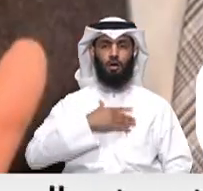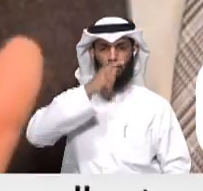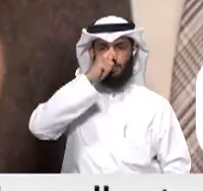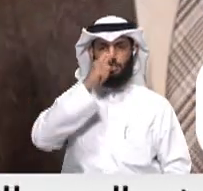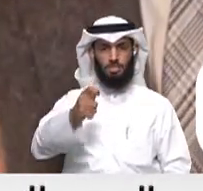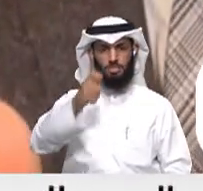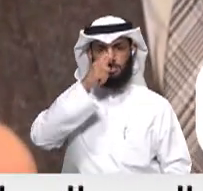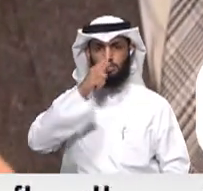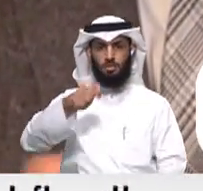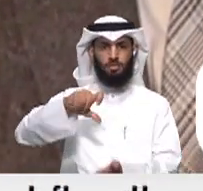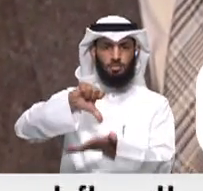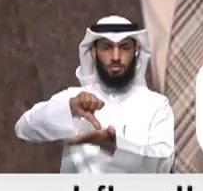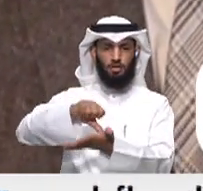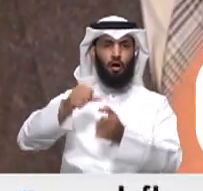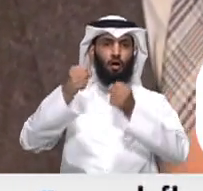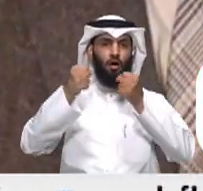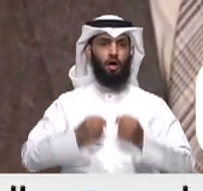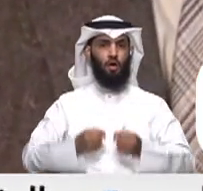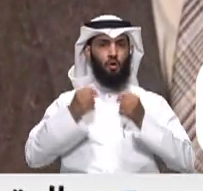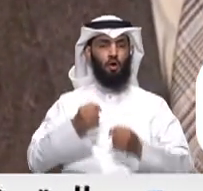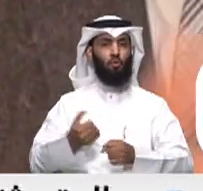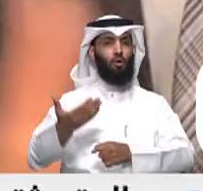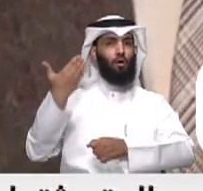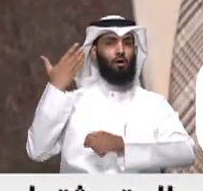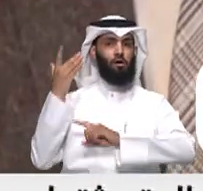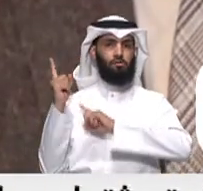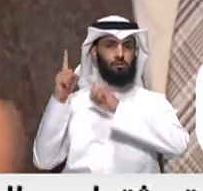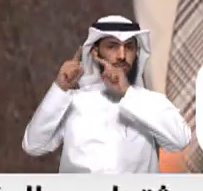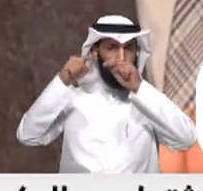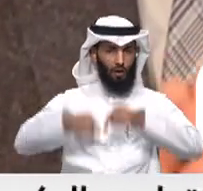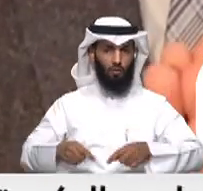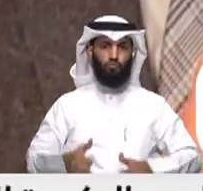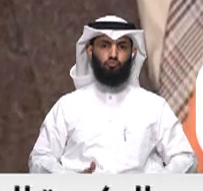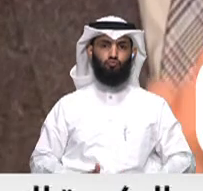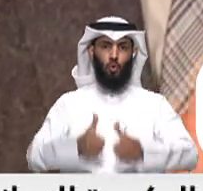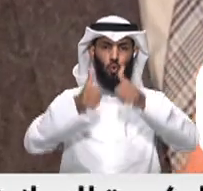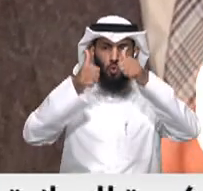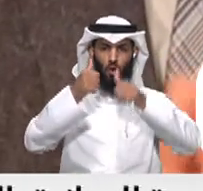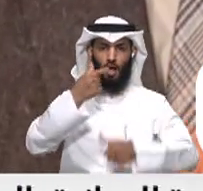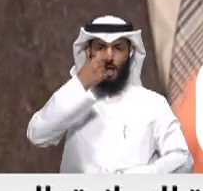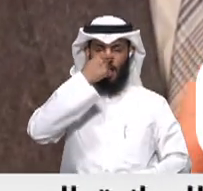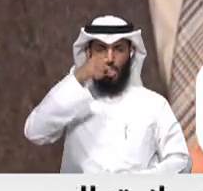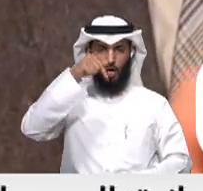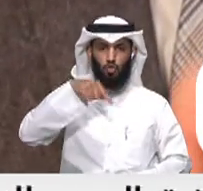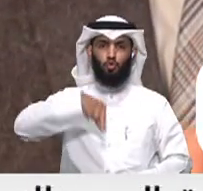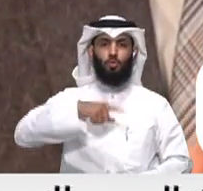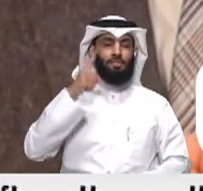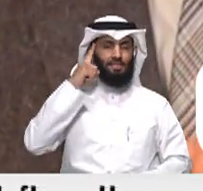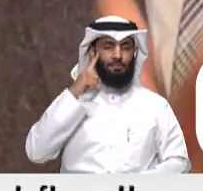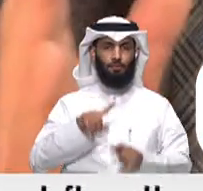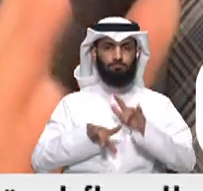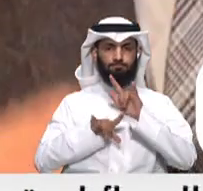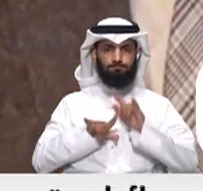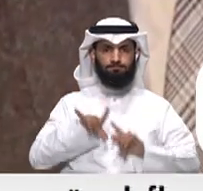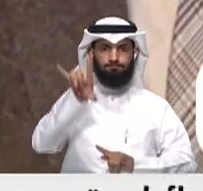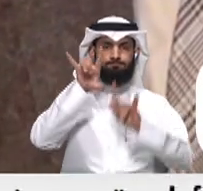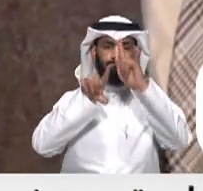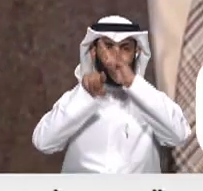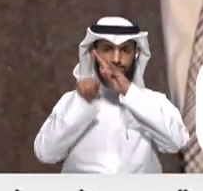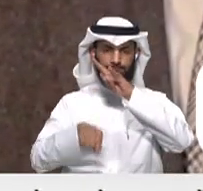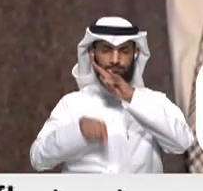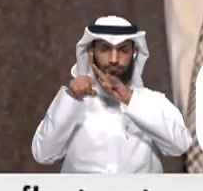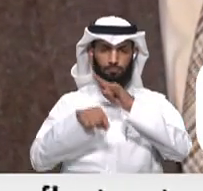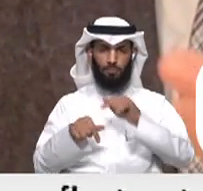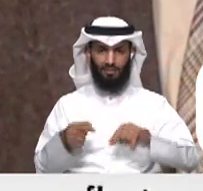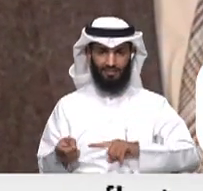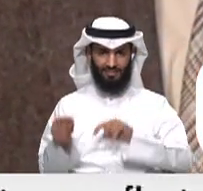ومؤلمة، لكنها عندما حدثت حسب الوصف الإيراني فإنها لم تكن بذات التأثير الذي تم الحديث عنه. وحتى الساعة لم